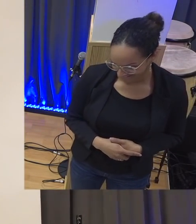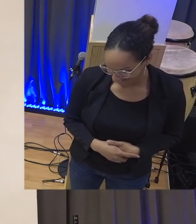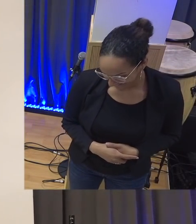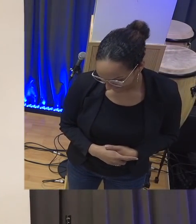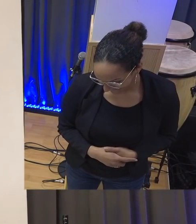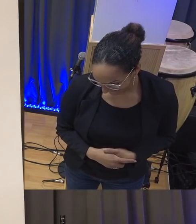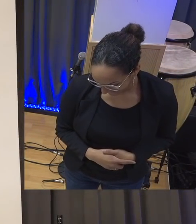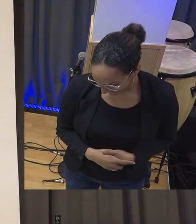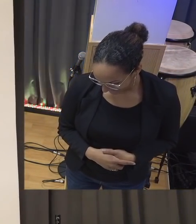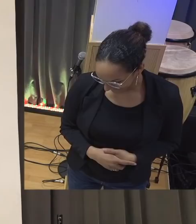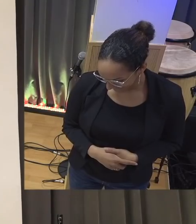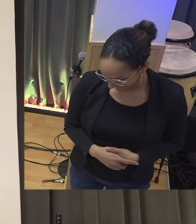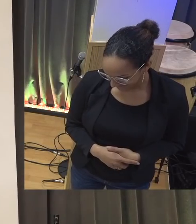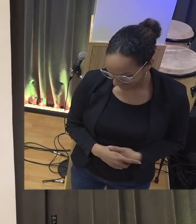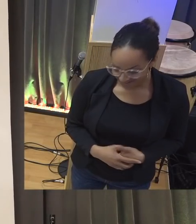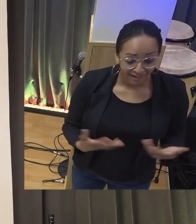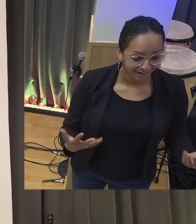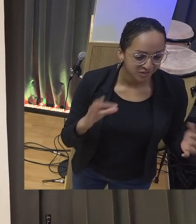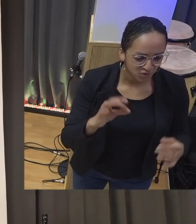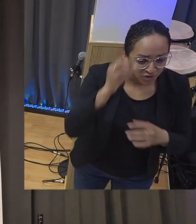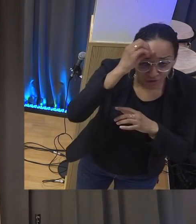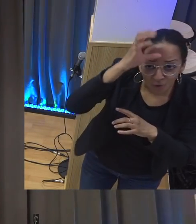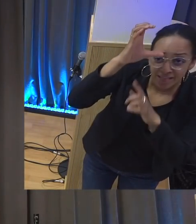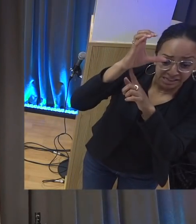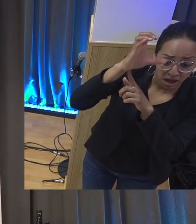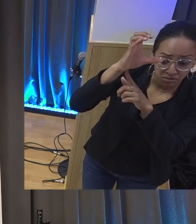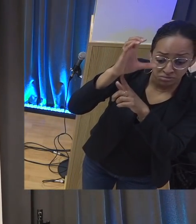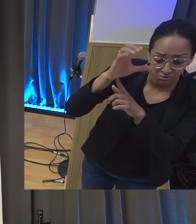il ne suffit pas simplement de connaître la vérité,